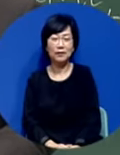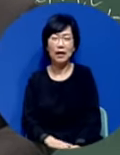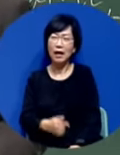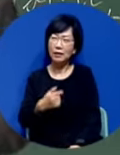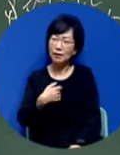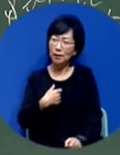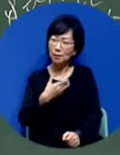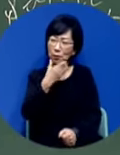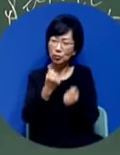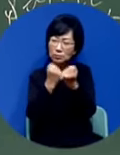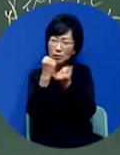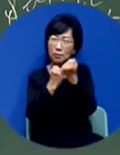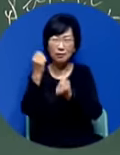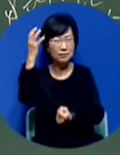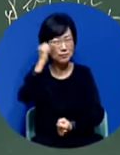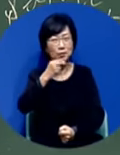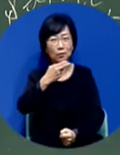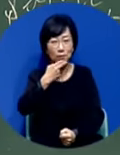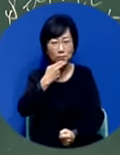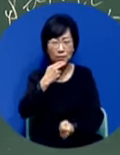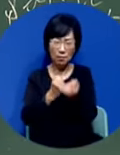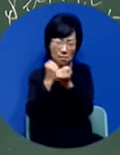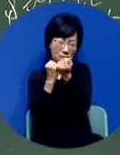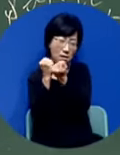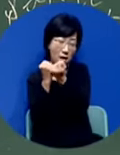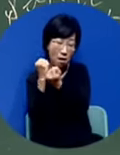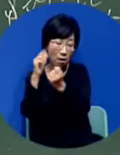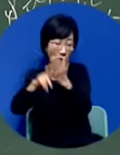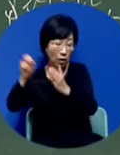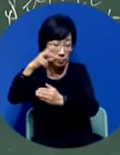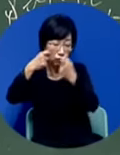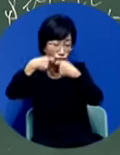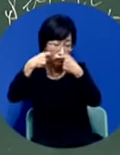우제절인지 모르겠는데 그 듣고요 우는 거요.